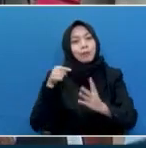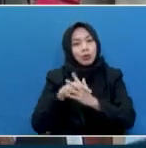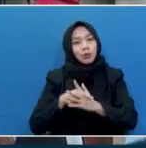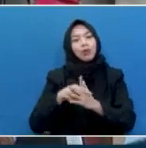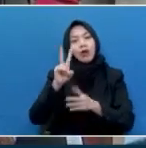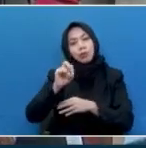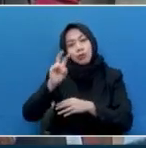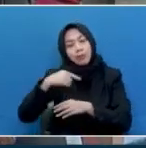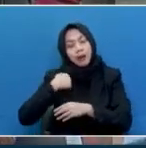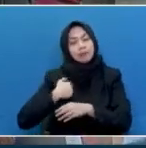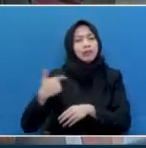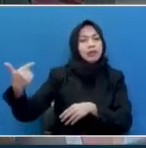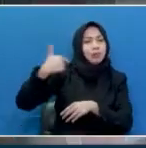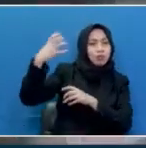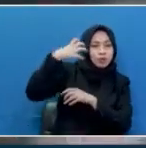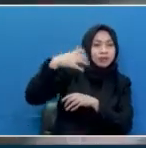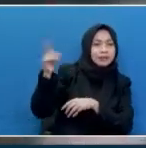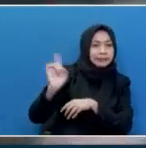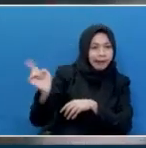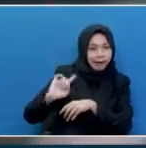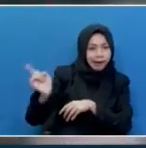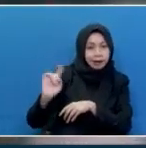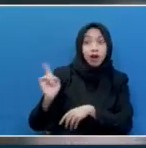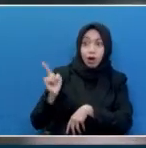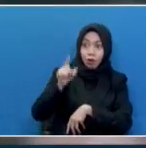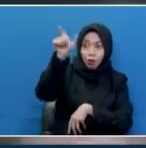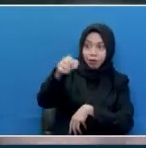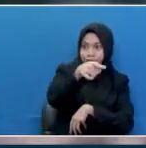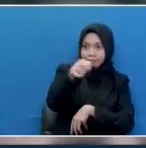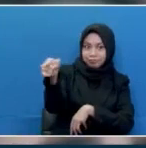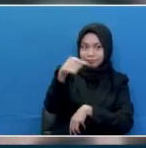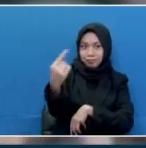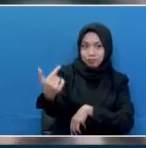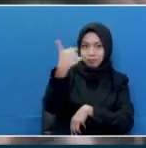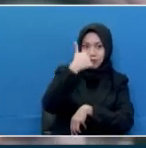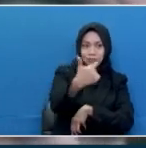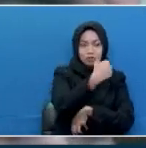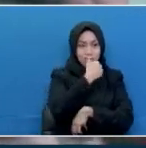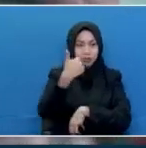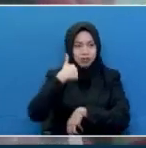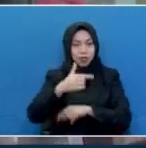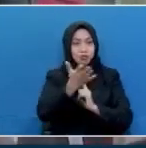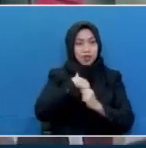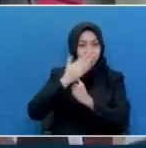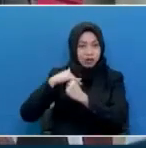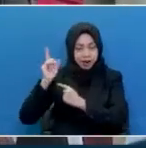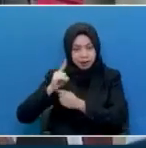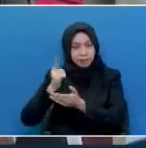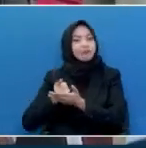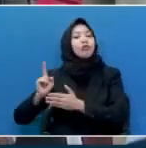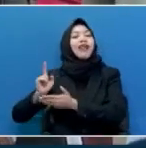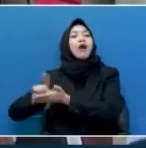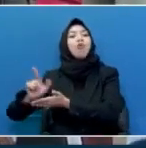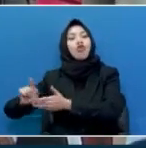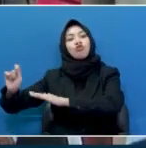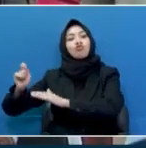Megawati mengklaim akan menempati janjinya jika ada pihak yang membulinya maka akan diproses di jalur hukum Hal ini disampaikan oleh